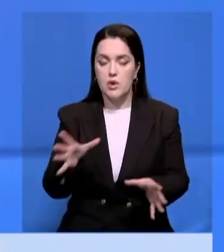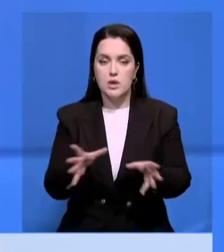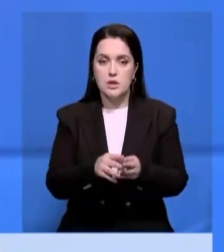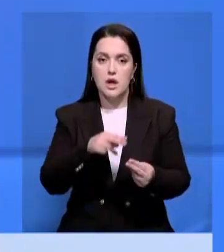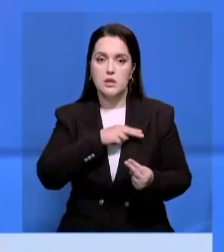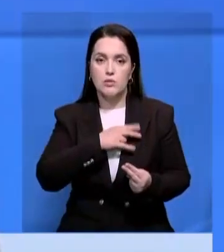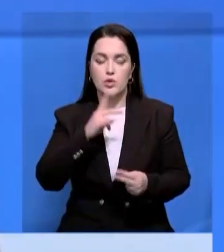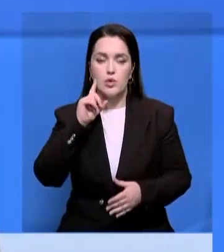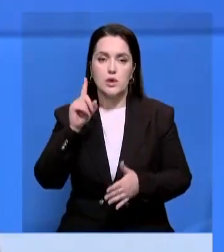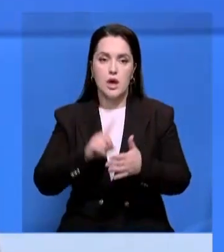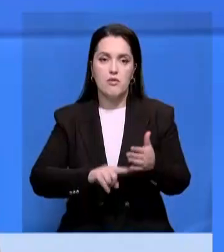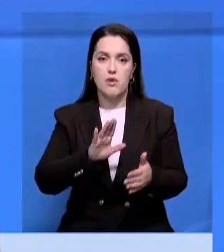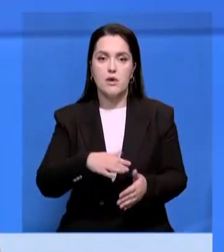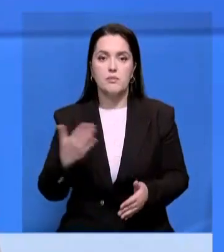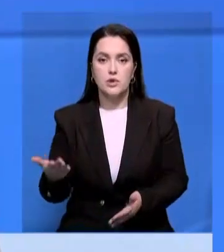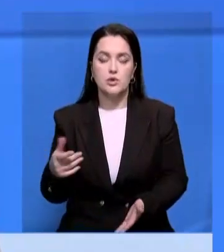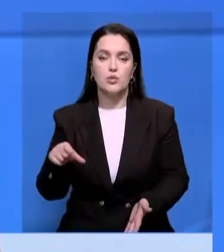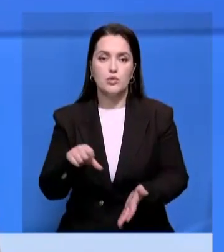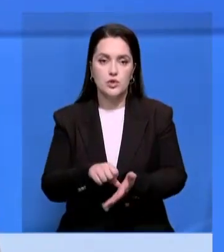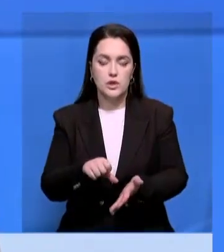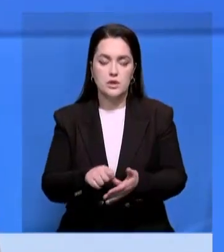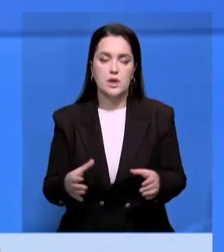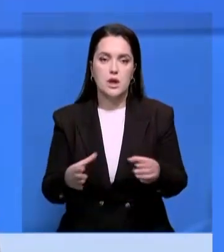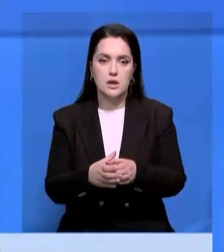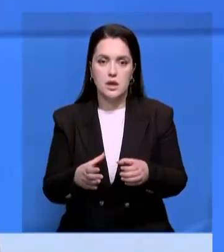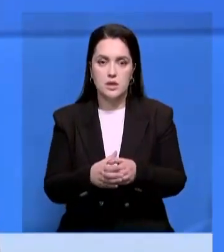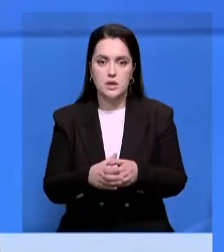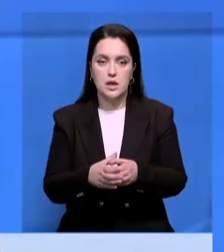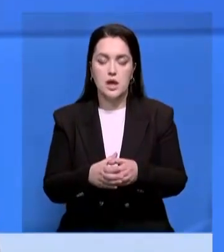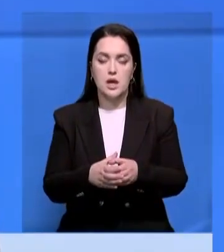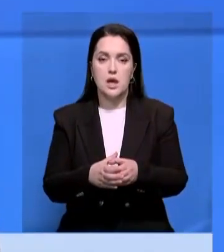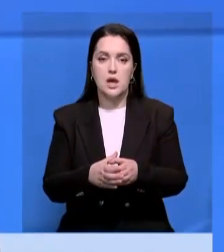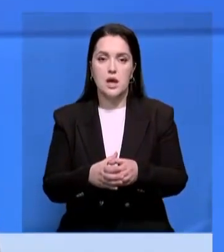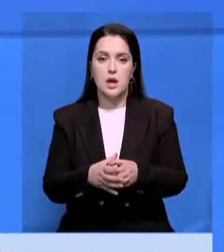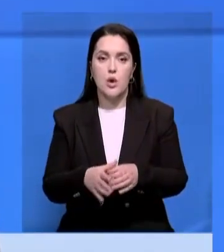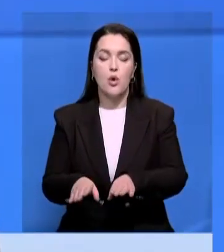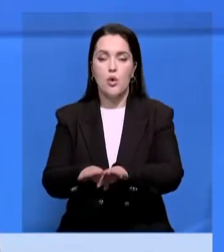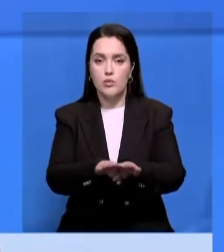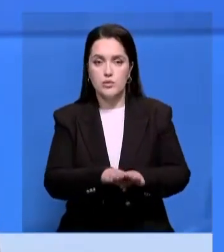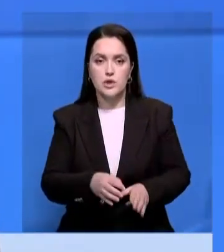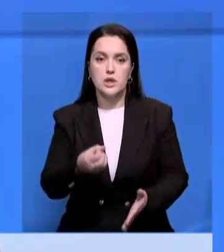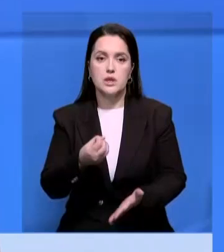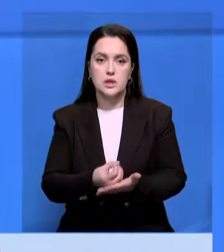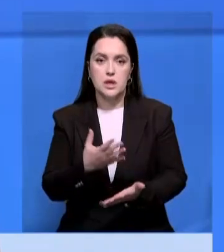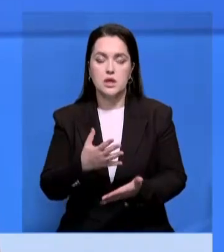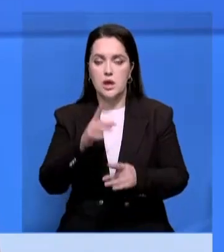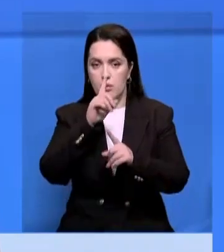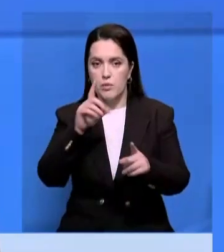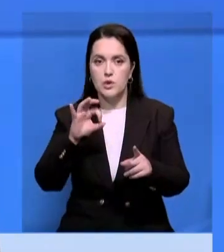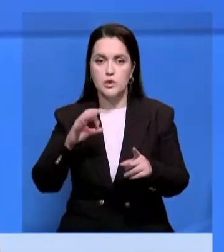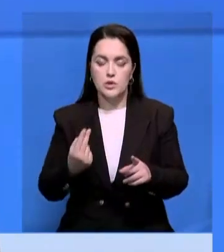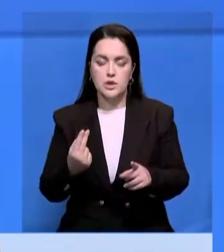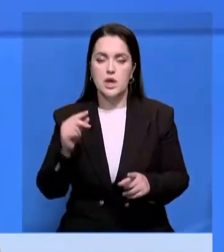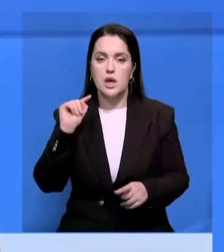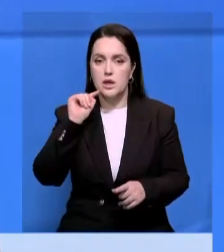укрепление доверия между участниками данной организации разделяющими общие ценности и особенности социально